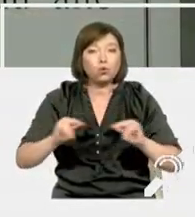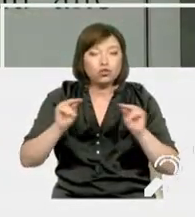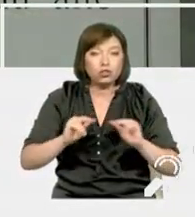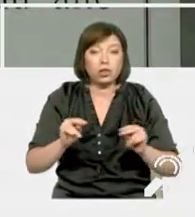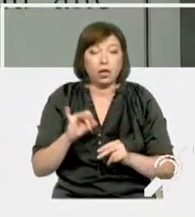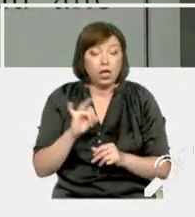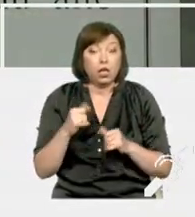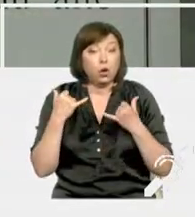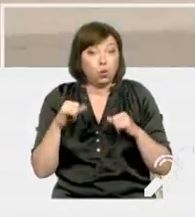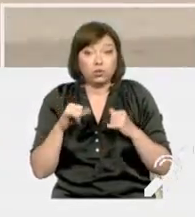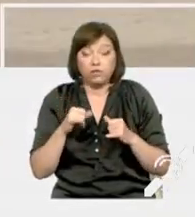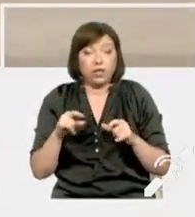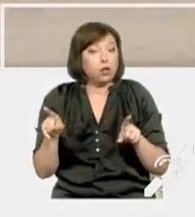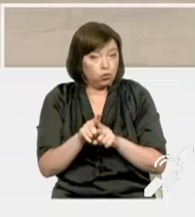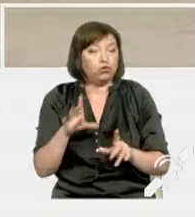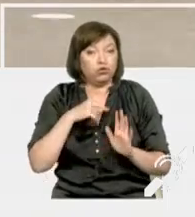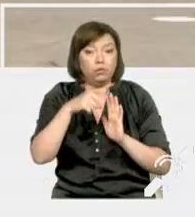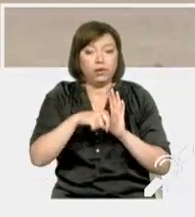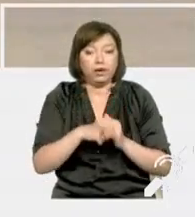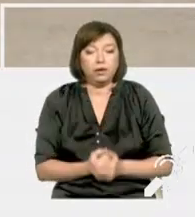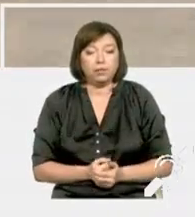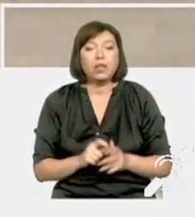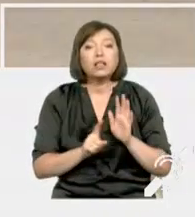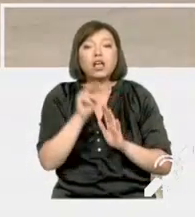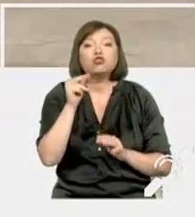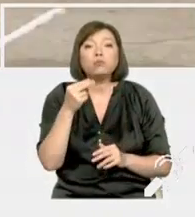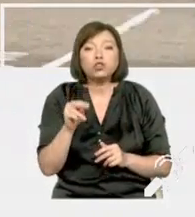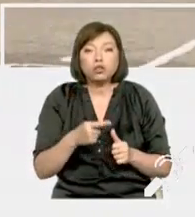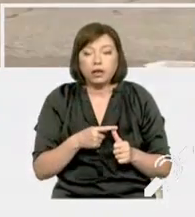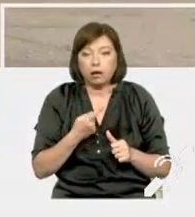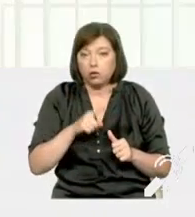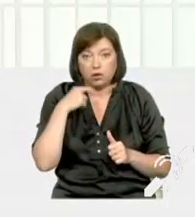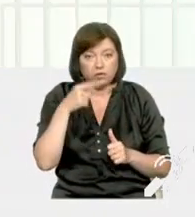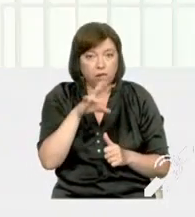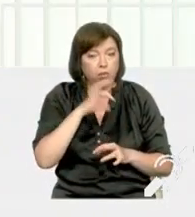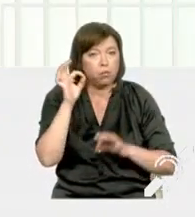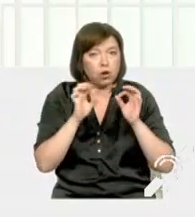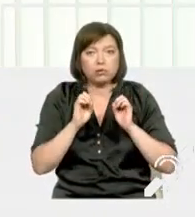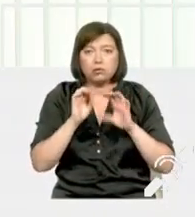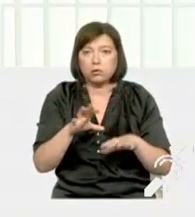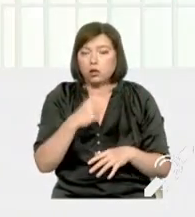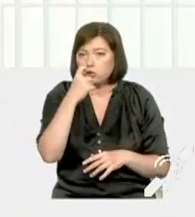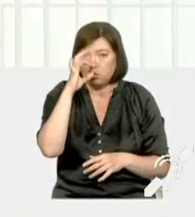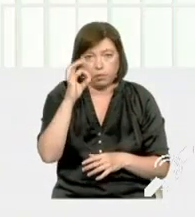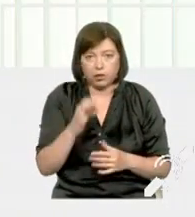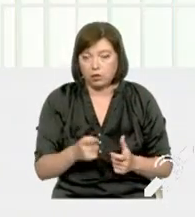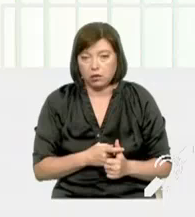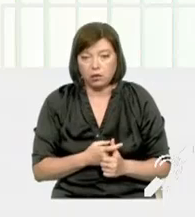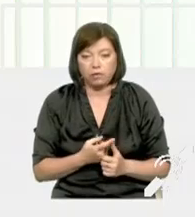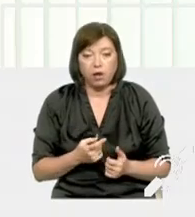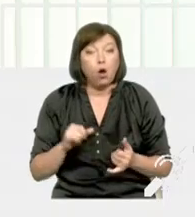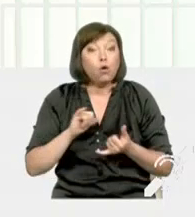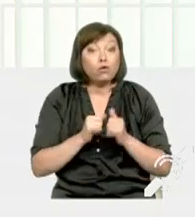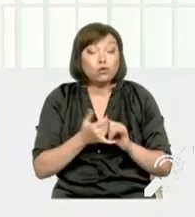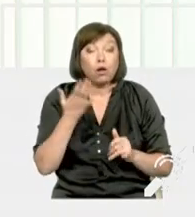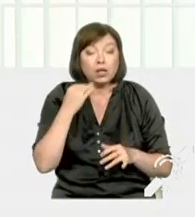iar surprizele nu au lipsit. Să începem cu Cimișlia, care tradițional avea o rată de promovabilitate de 100%. În condițiile